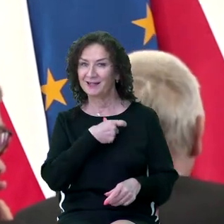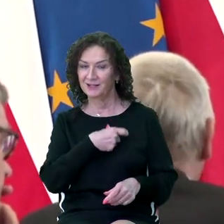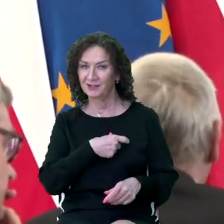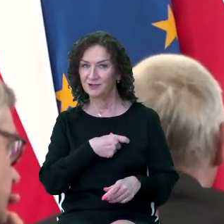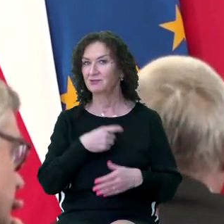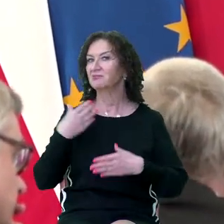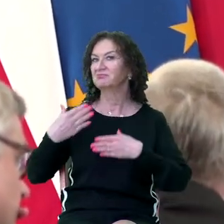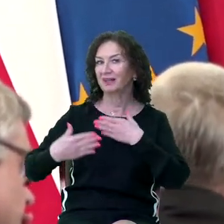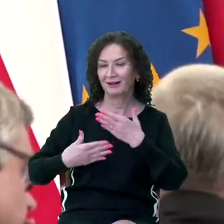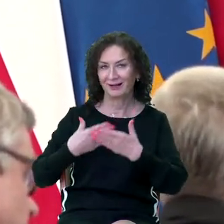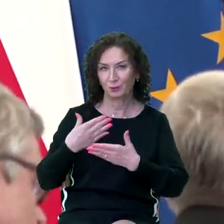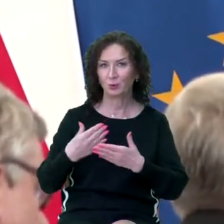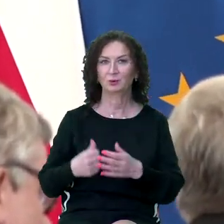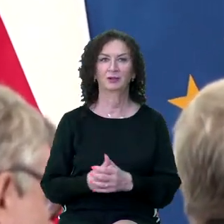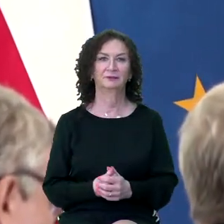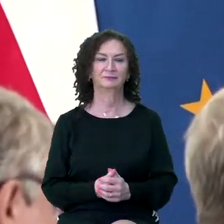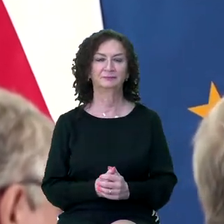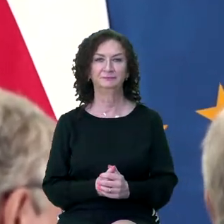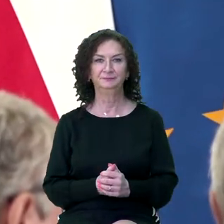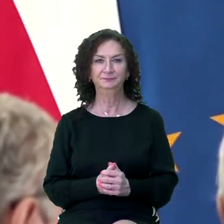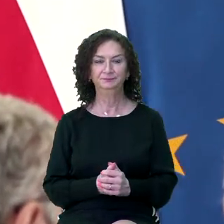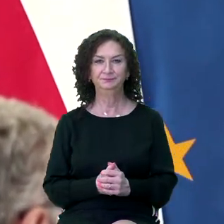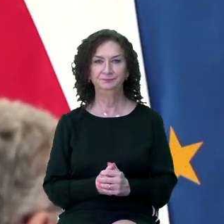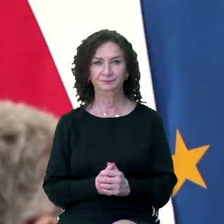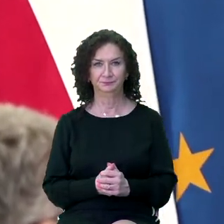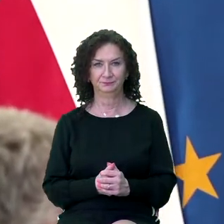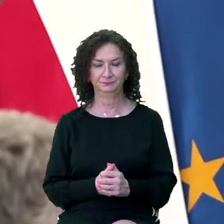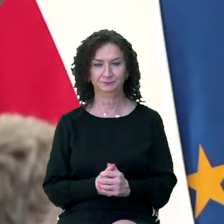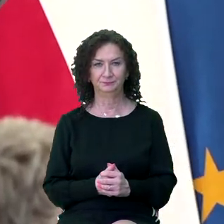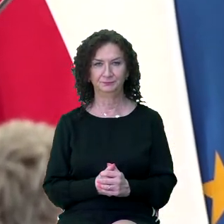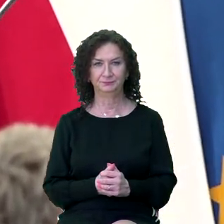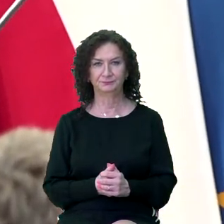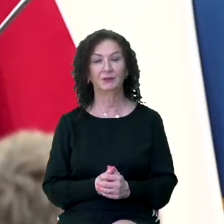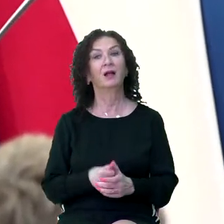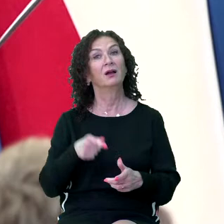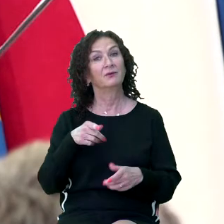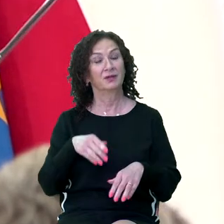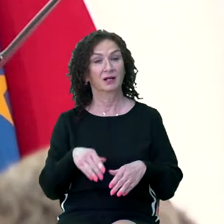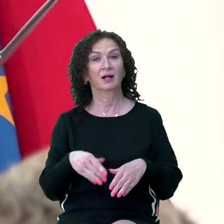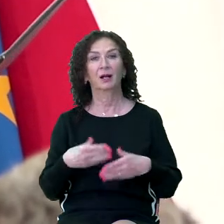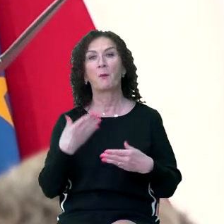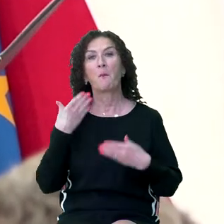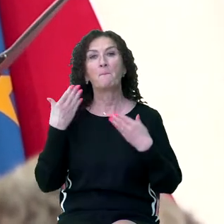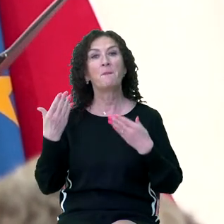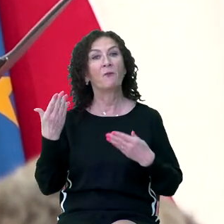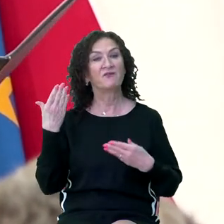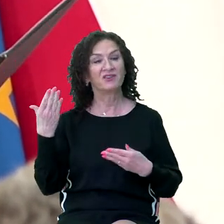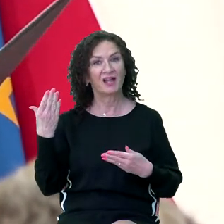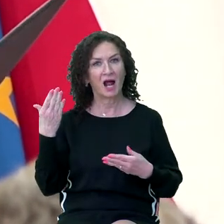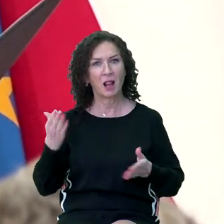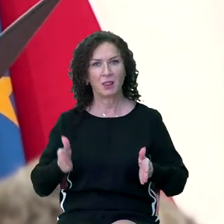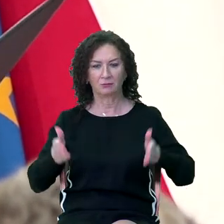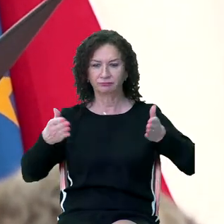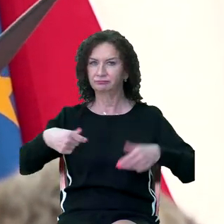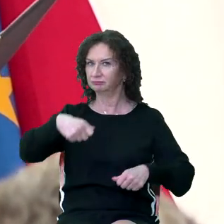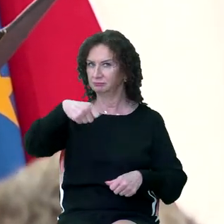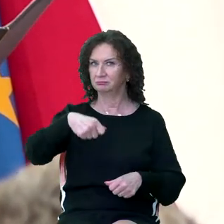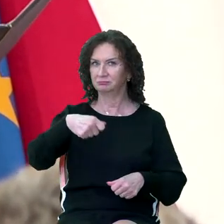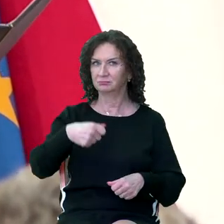gratuluję. I proszę państwa, w powitalnych pakietach konferencyjnych, to jest dla państwa wszystko,